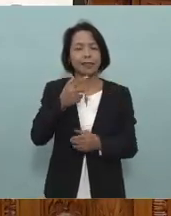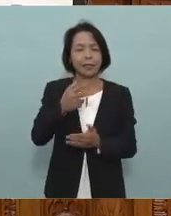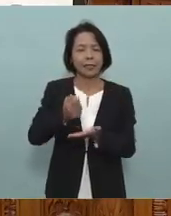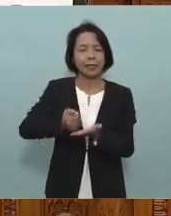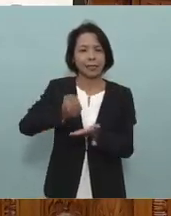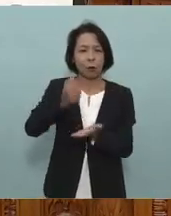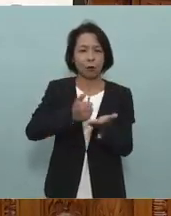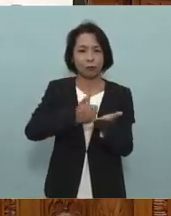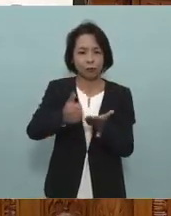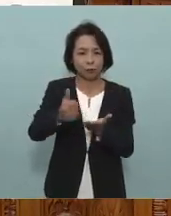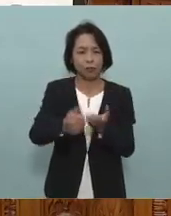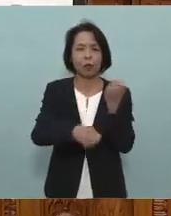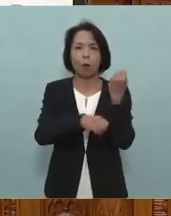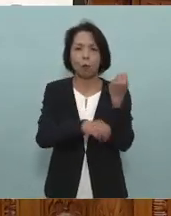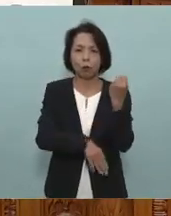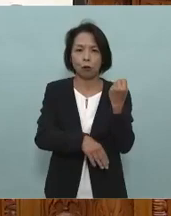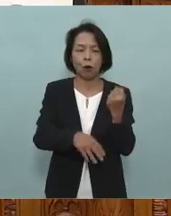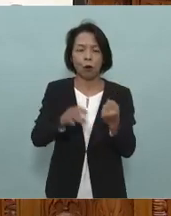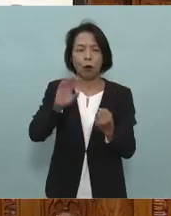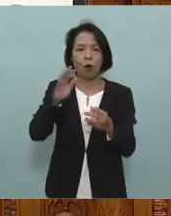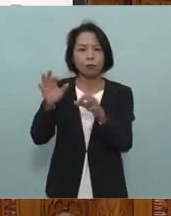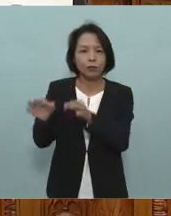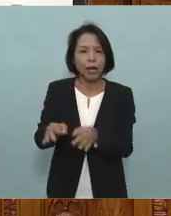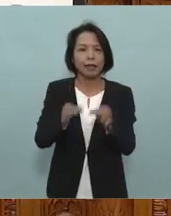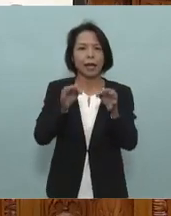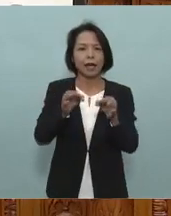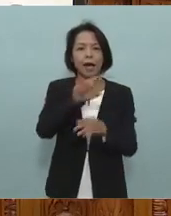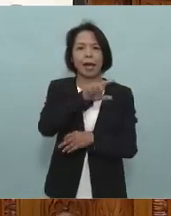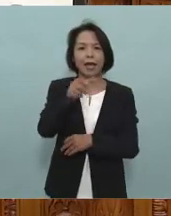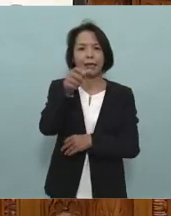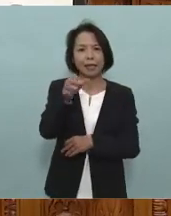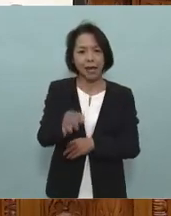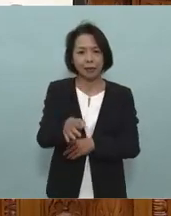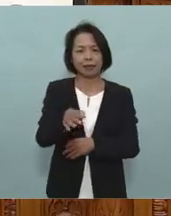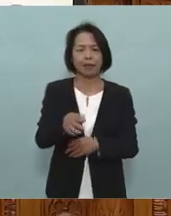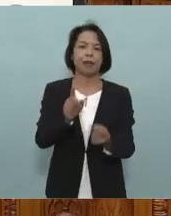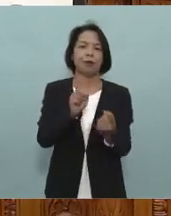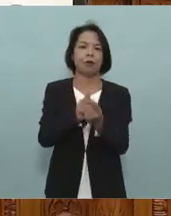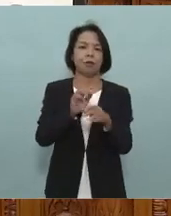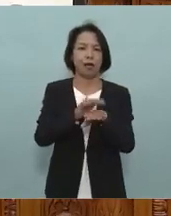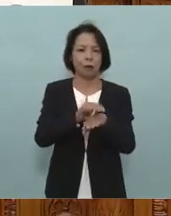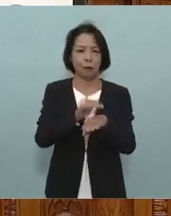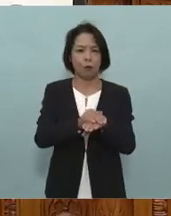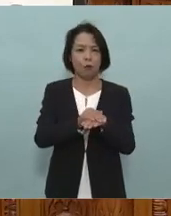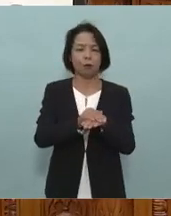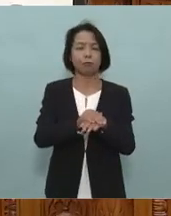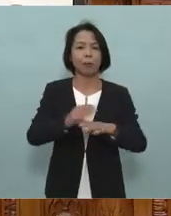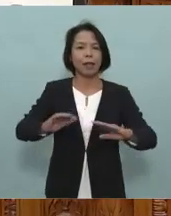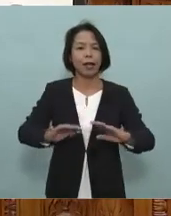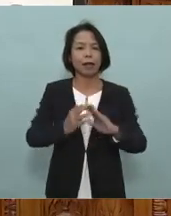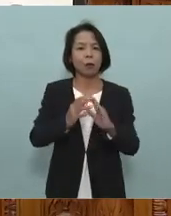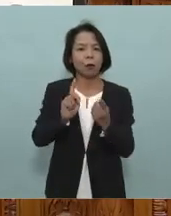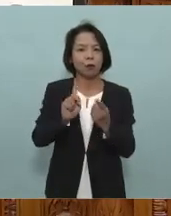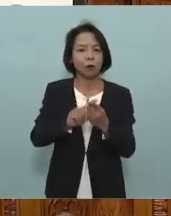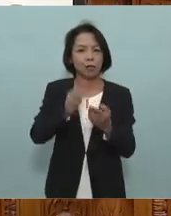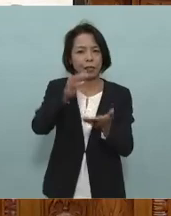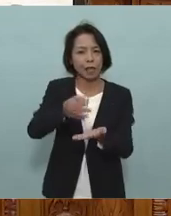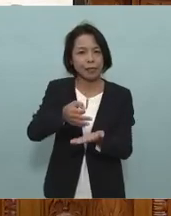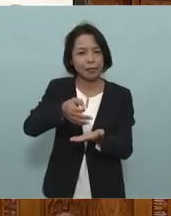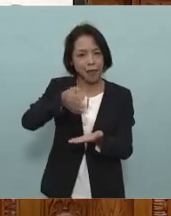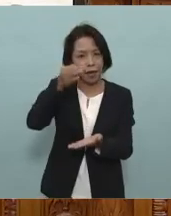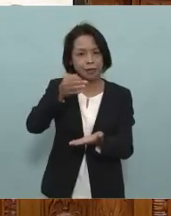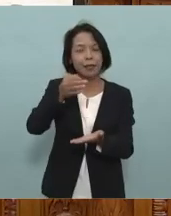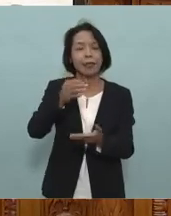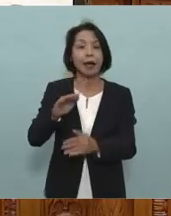の旗印のもとで物価高円安への対応構造的な賃上げ